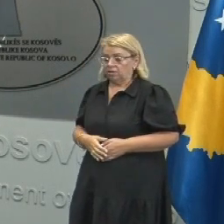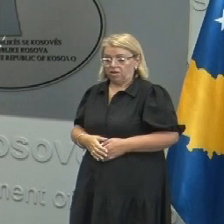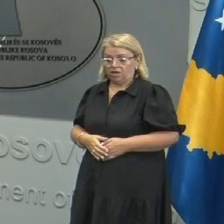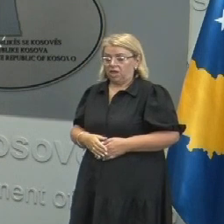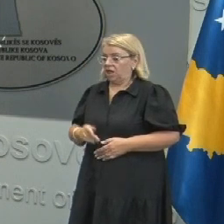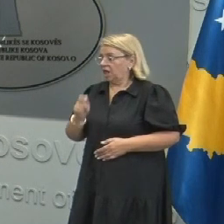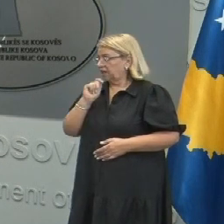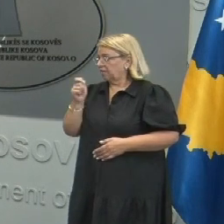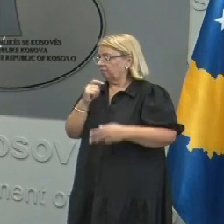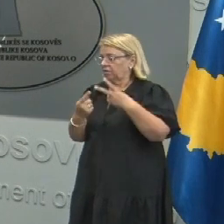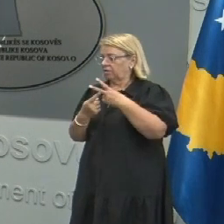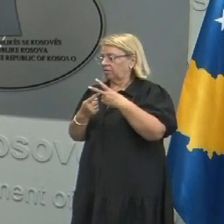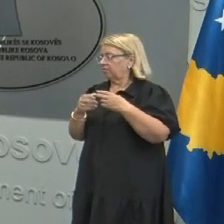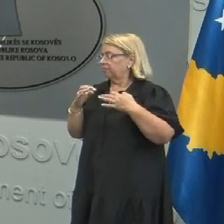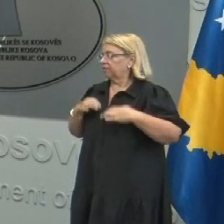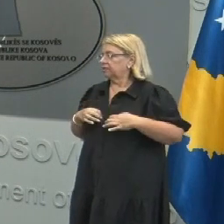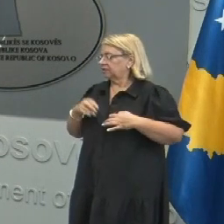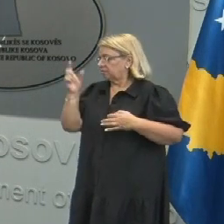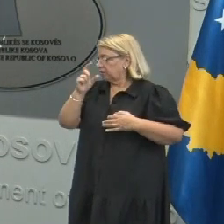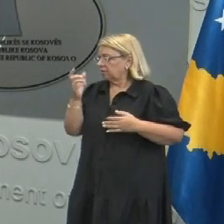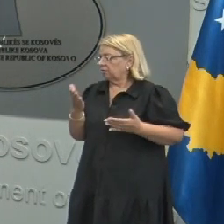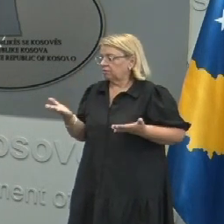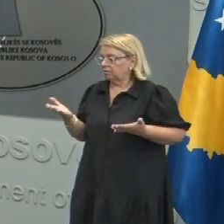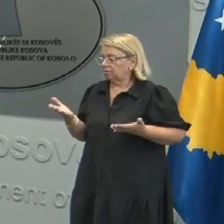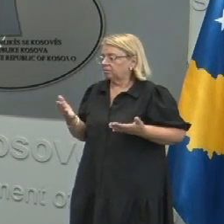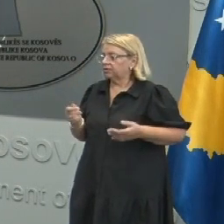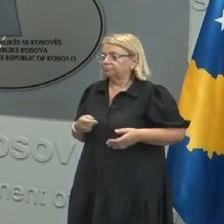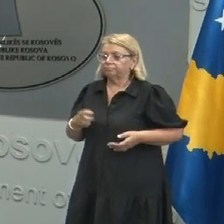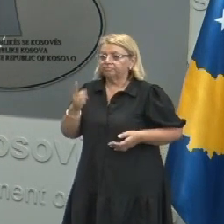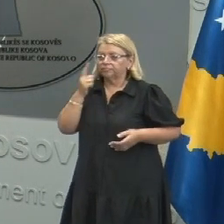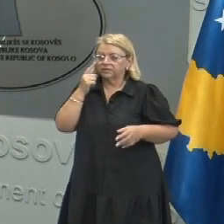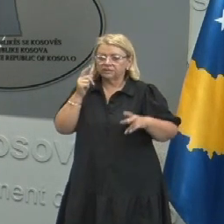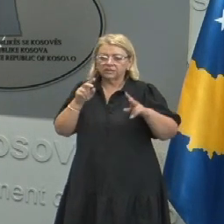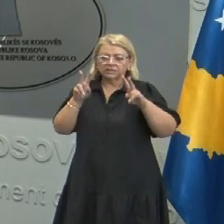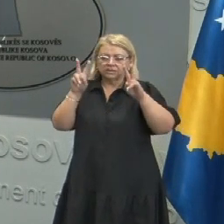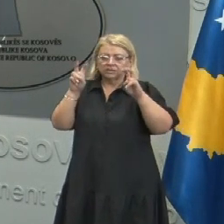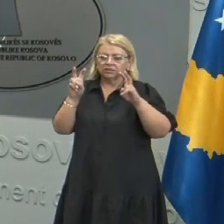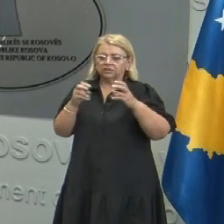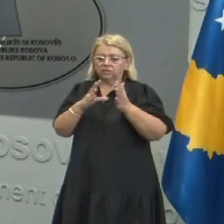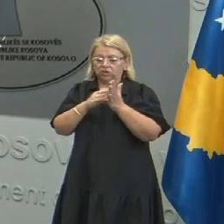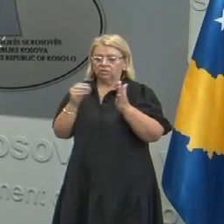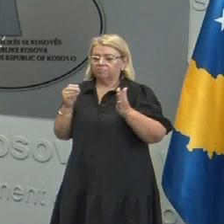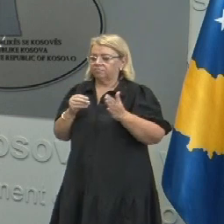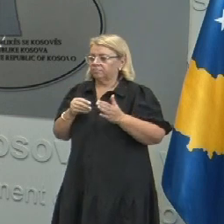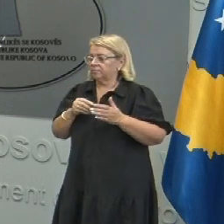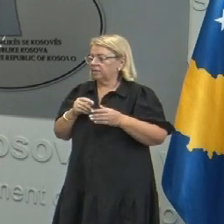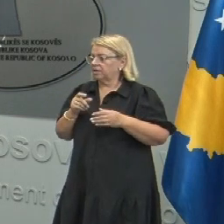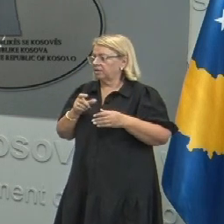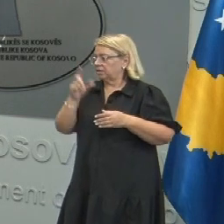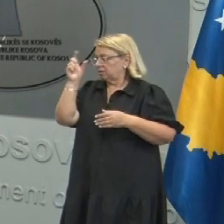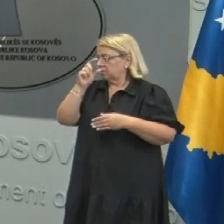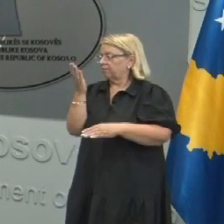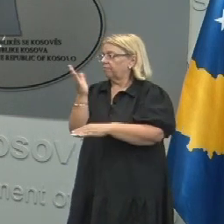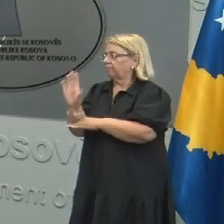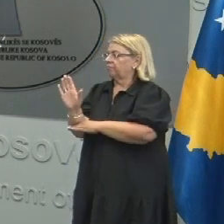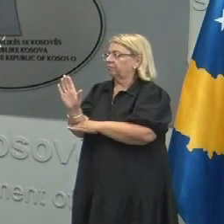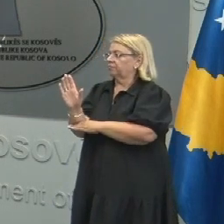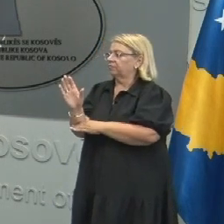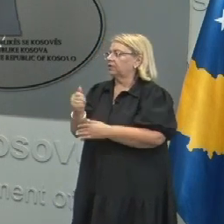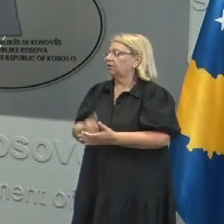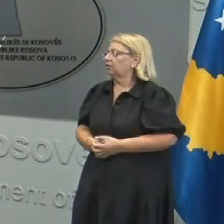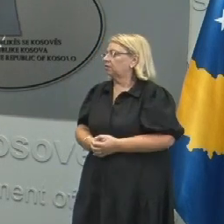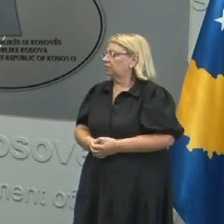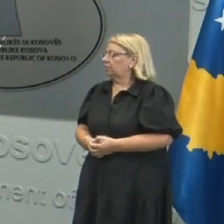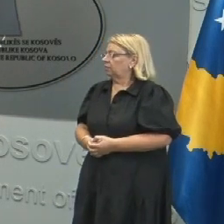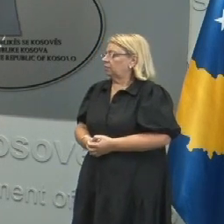dasht pa tjetër që ti citojnë pra zyrtarët serb, të djelen kishtë një deklarim, apo një konferencë për media ka presidentin Vučić, edhe aty u marrën vesh për një